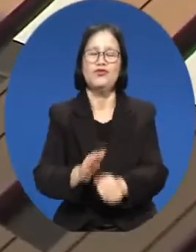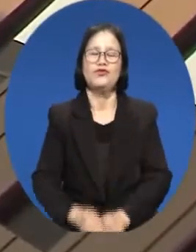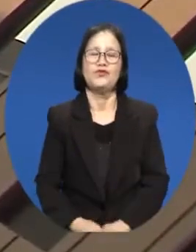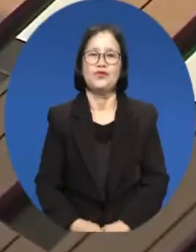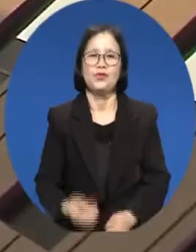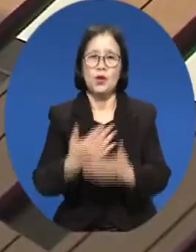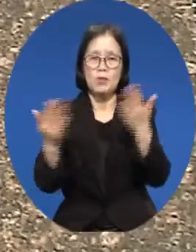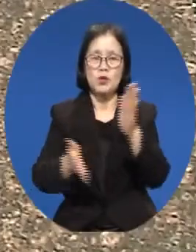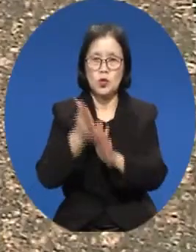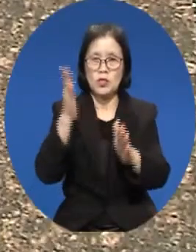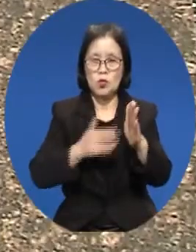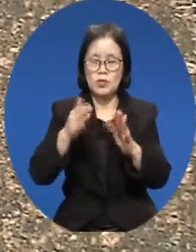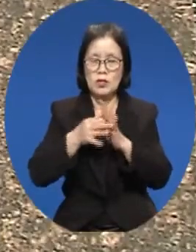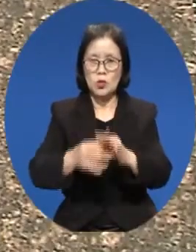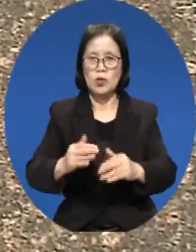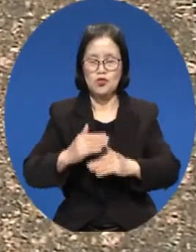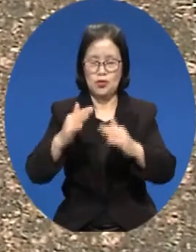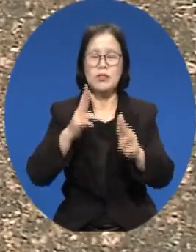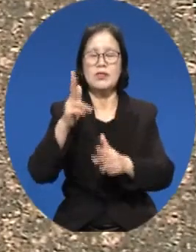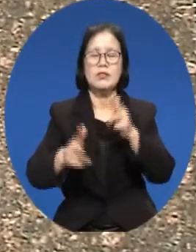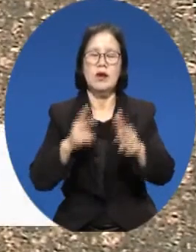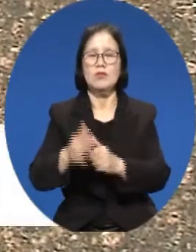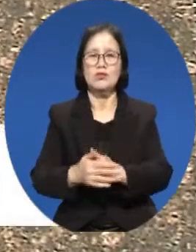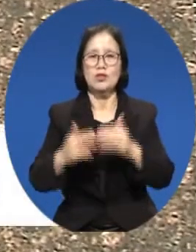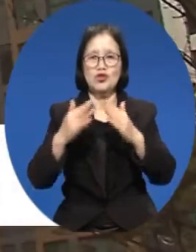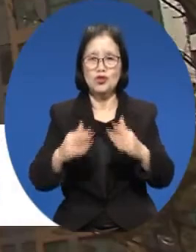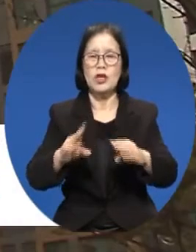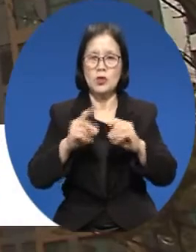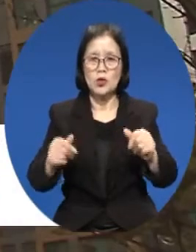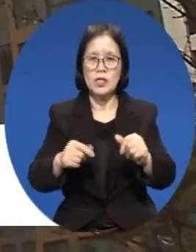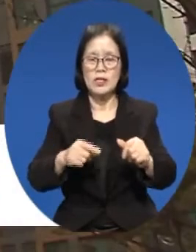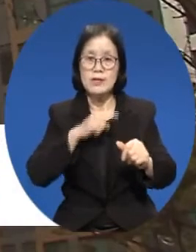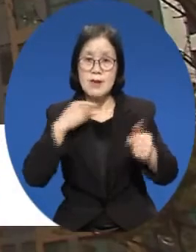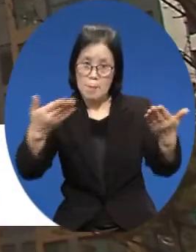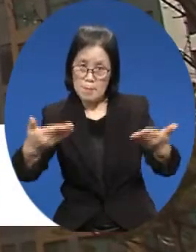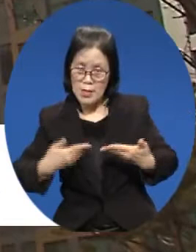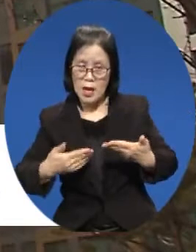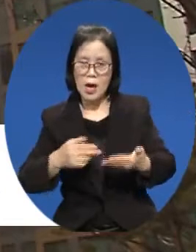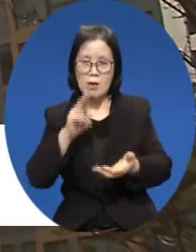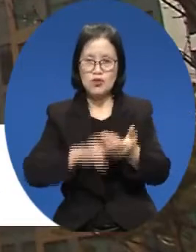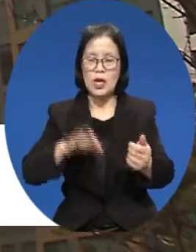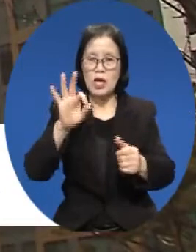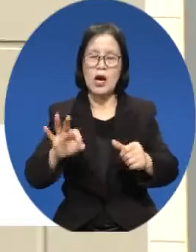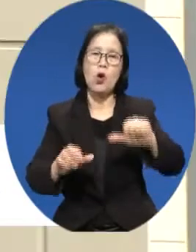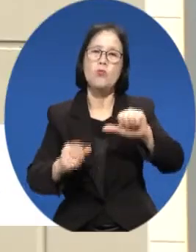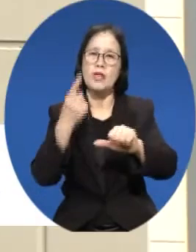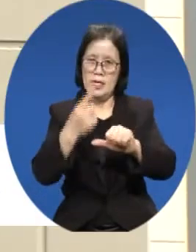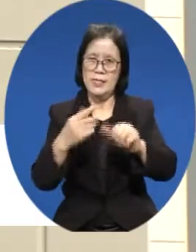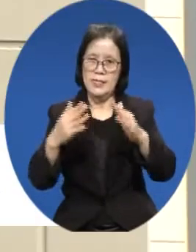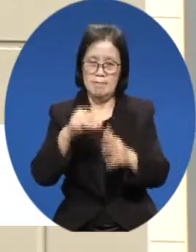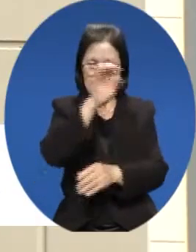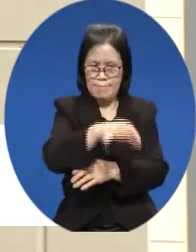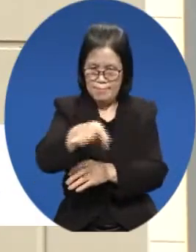광명 도시공사 를 통해 추진하는 사업으로 주택 토지 를 기부채납 받아 분양가에 5분의 일까 격으로 집을 사들여